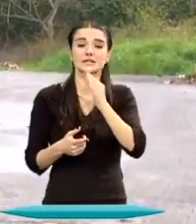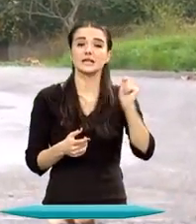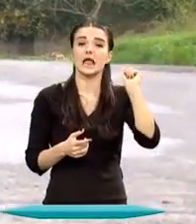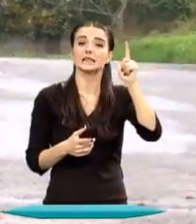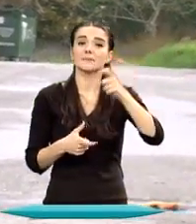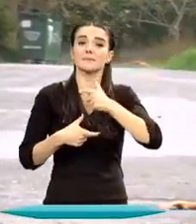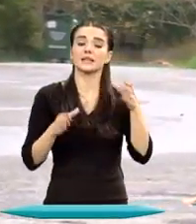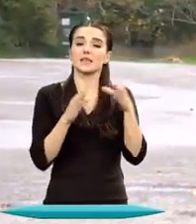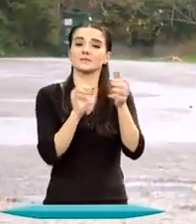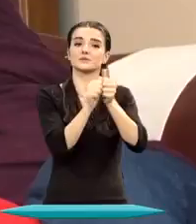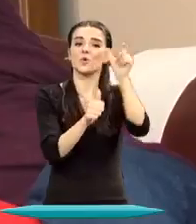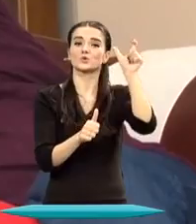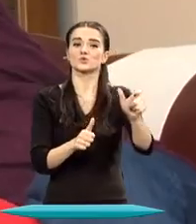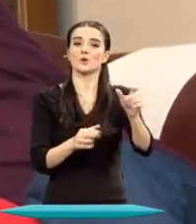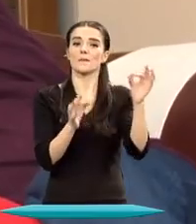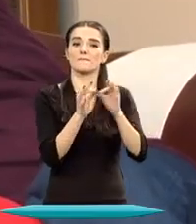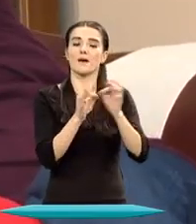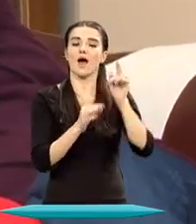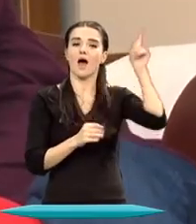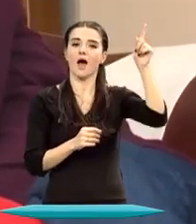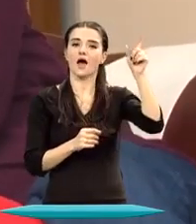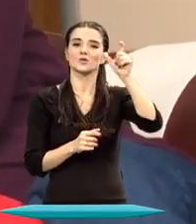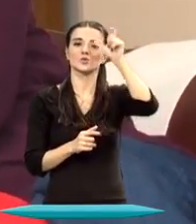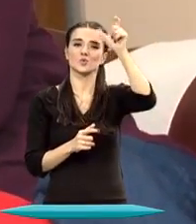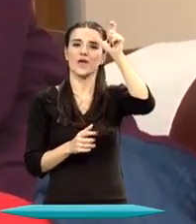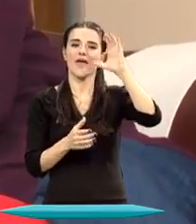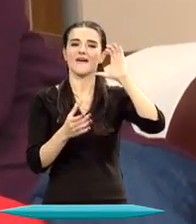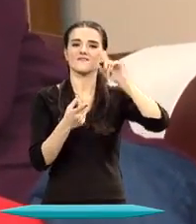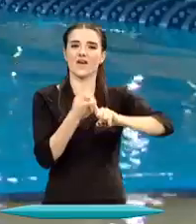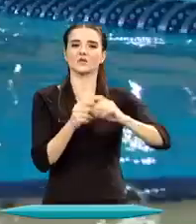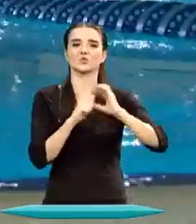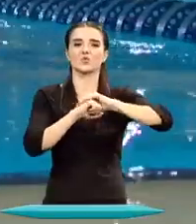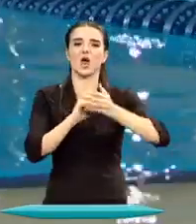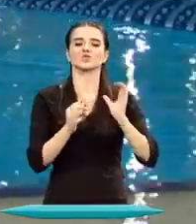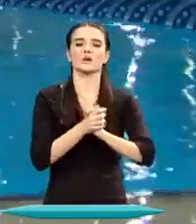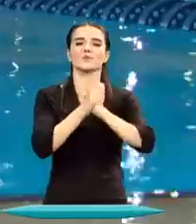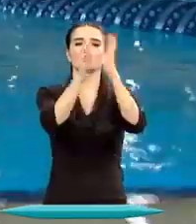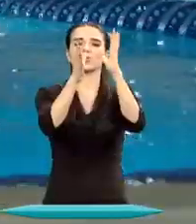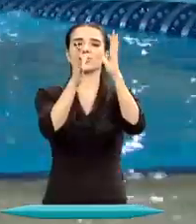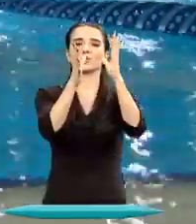sporcusu. Baha, Türkiye ve Dünya Şampiyonu.